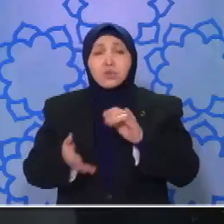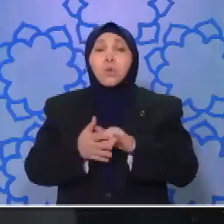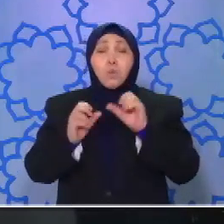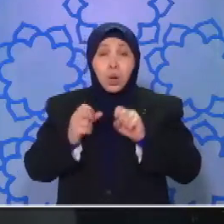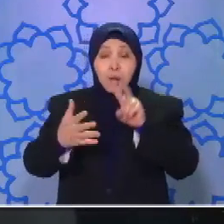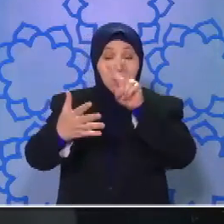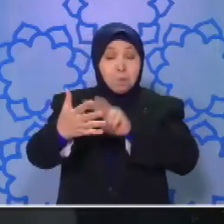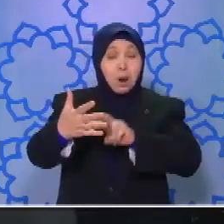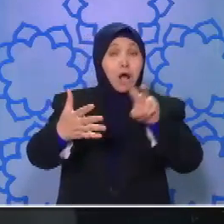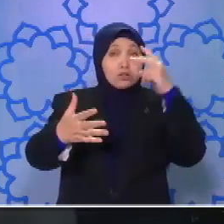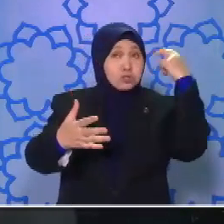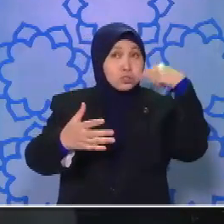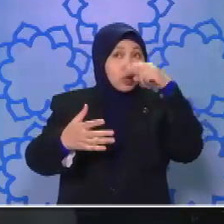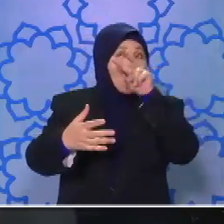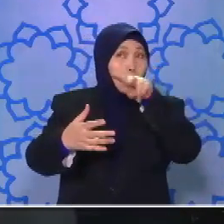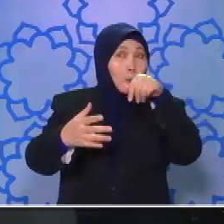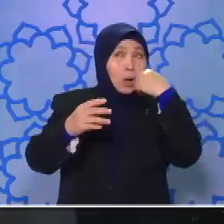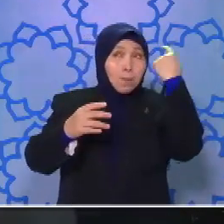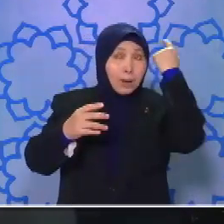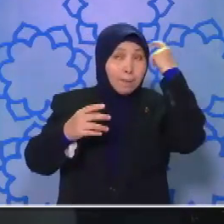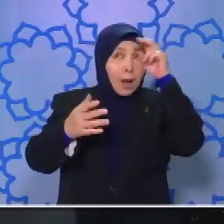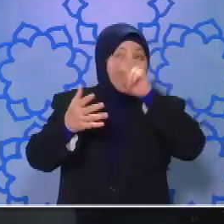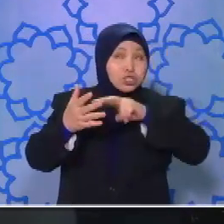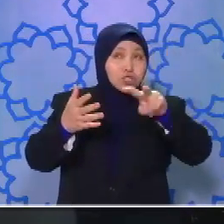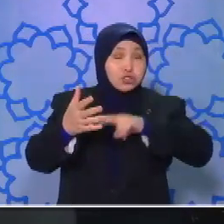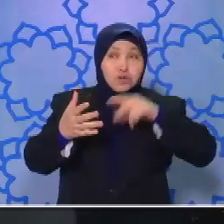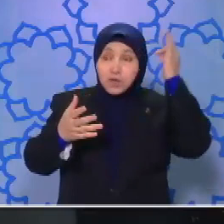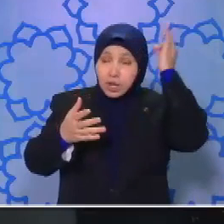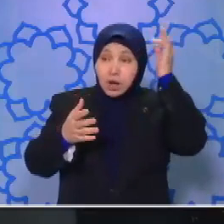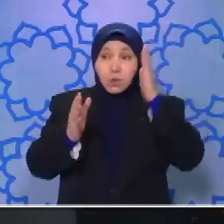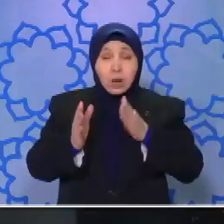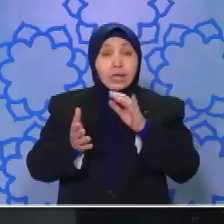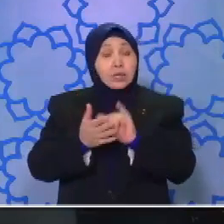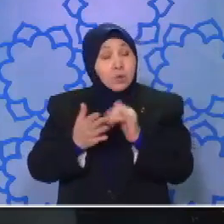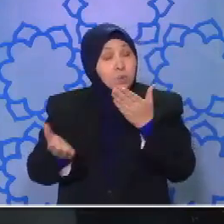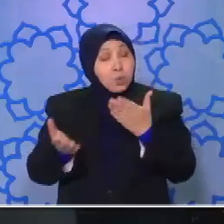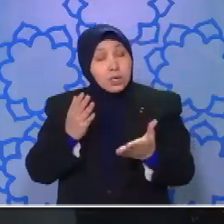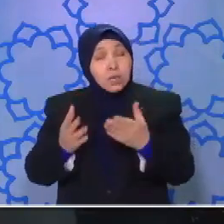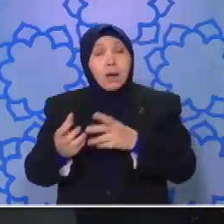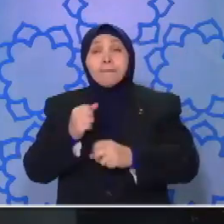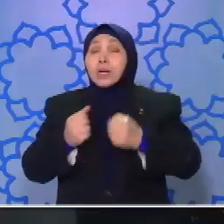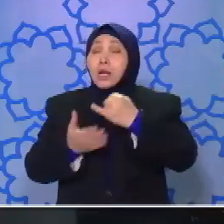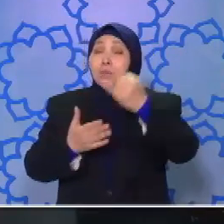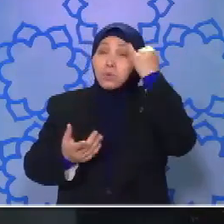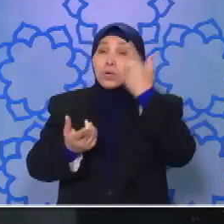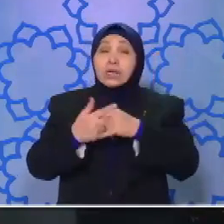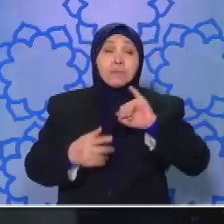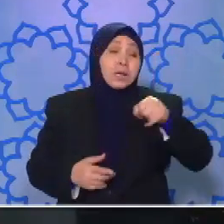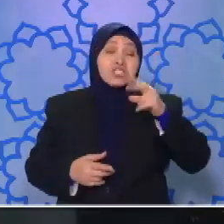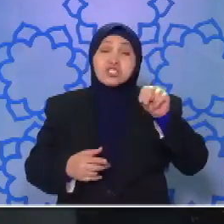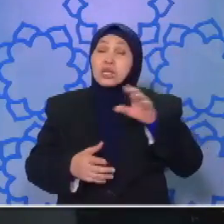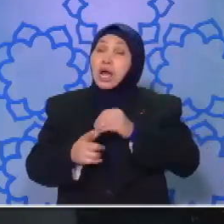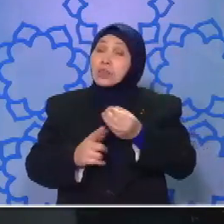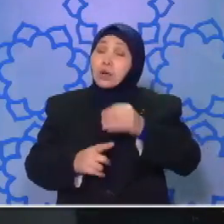membaca pemikiran, ilmu laduni itu sebenarnya adalah mungkin bomoh ataupun yang dapat daripada jin ataupun syaitan.